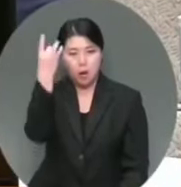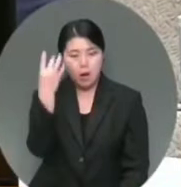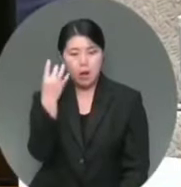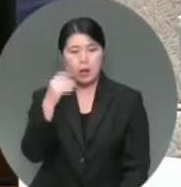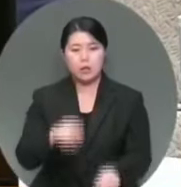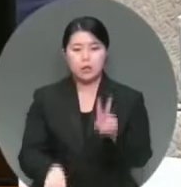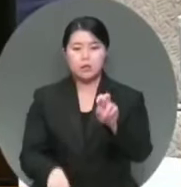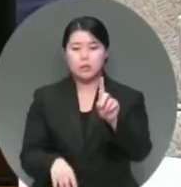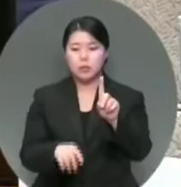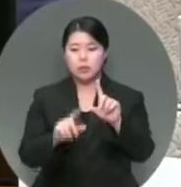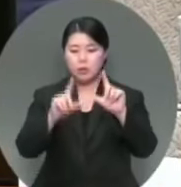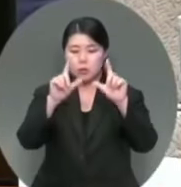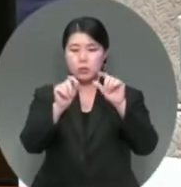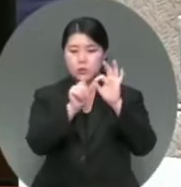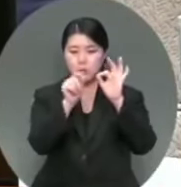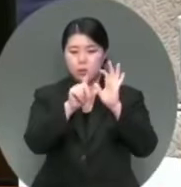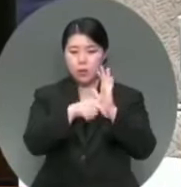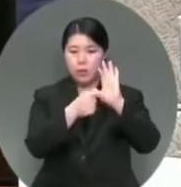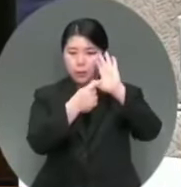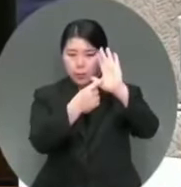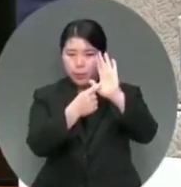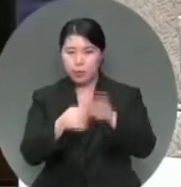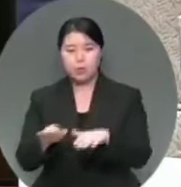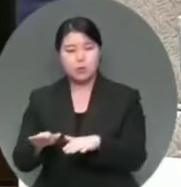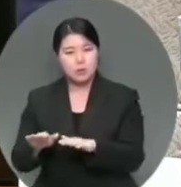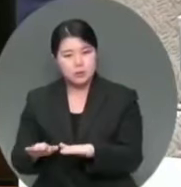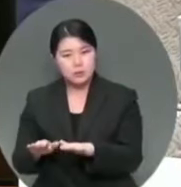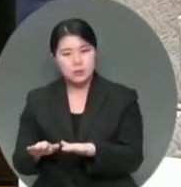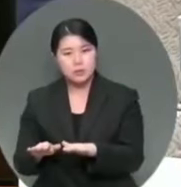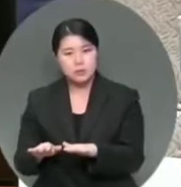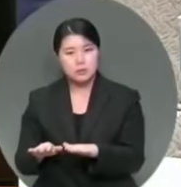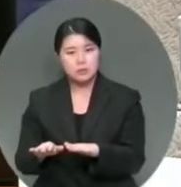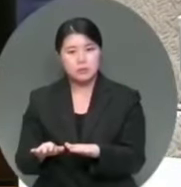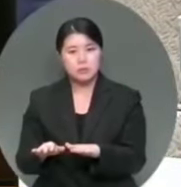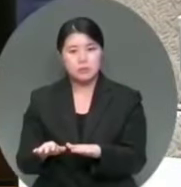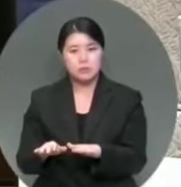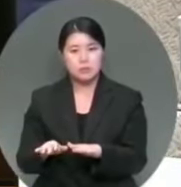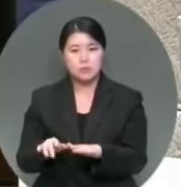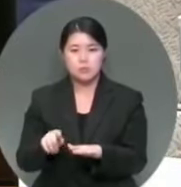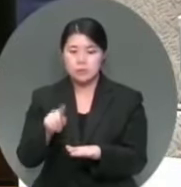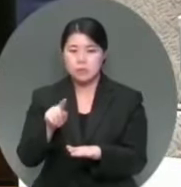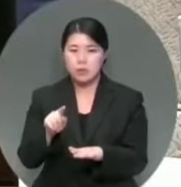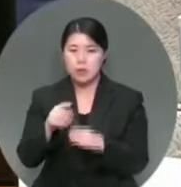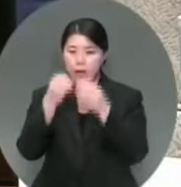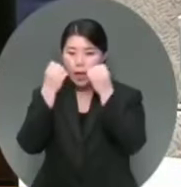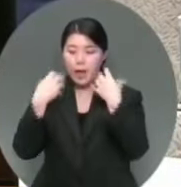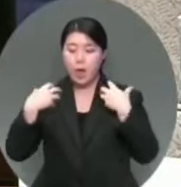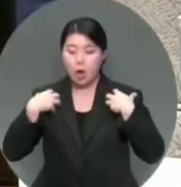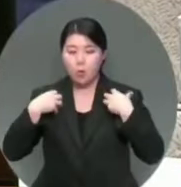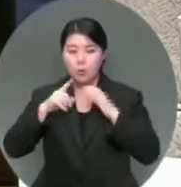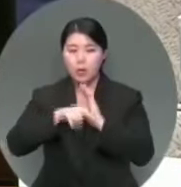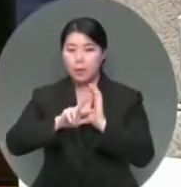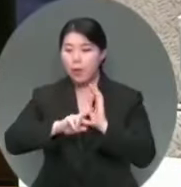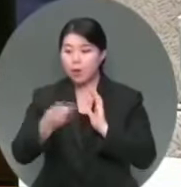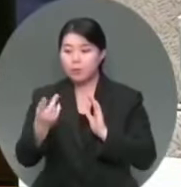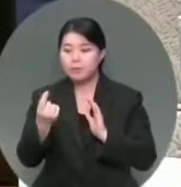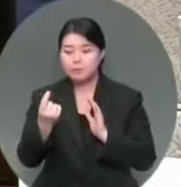21년 10월에 발표한 거하고 지금 이제 저기 시점이 언젠가 새 정부 들어서 변경한 거